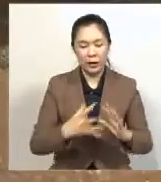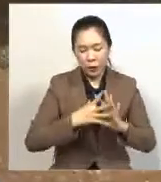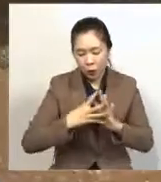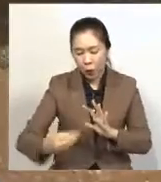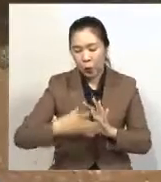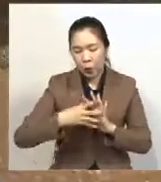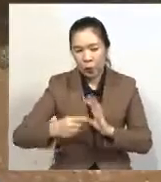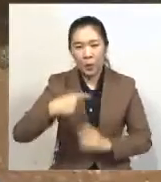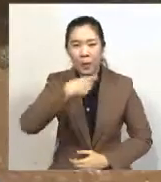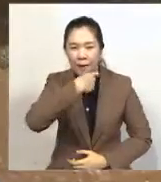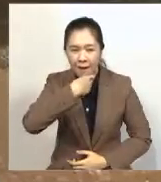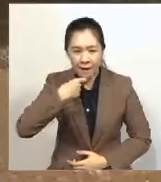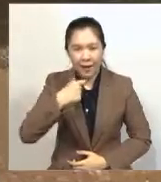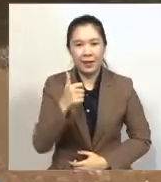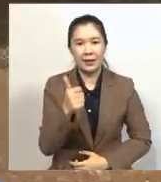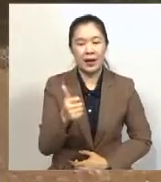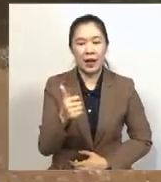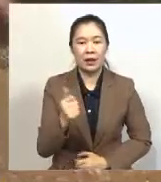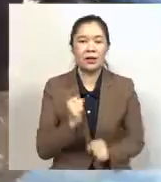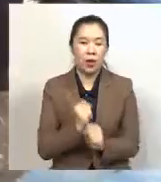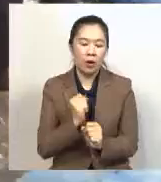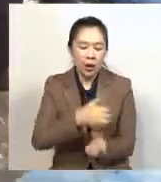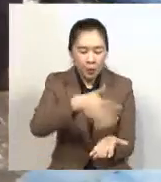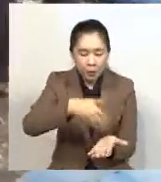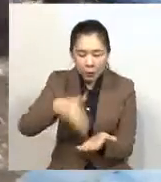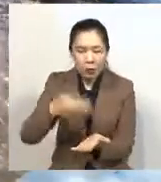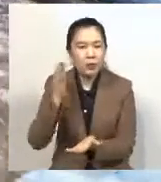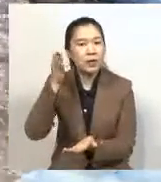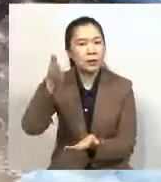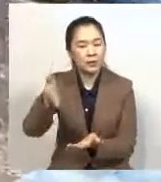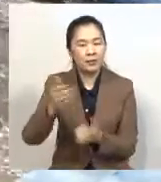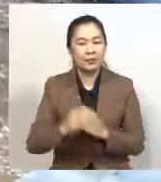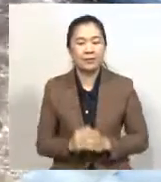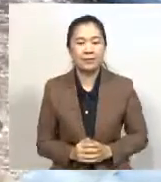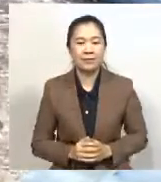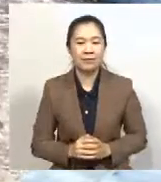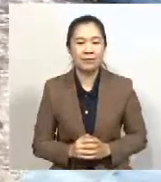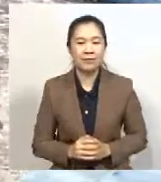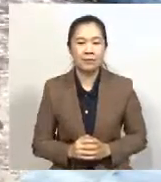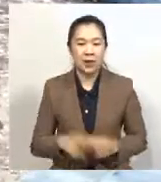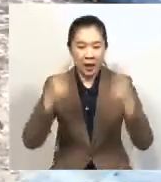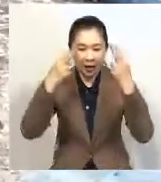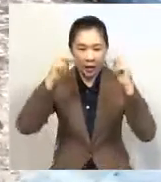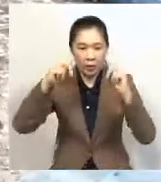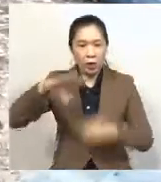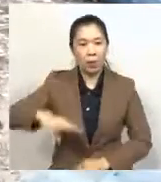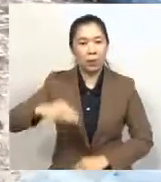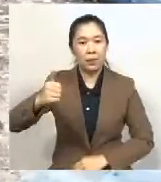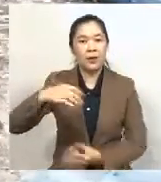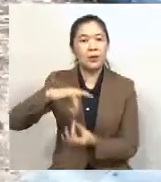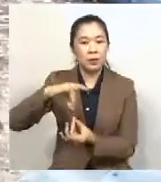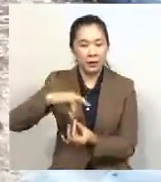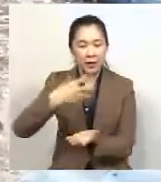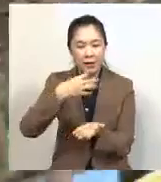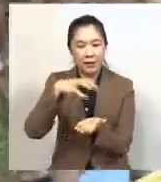ได้ค่ะและจะดำเนินการฟื้นฟูต่อไปเรื่อยๆค่ะลองฟังเสียงนายกเทศมนตรีเมืองสุโขทัยดู